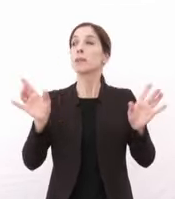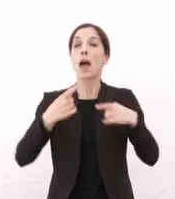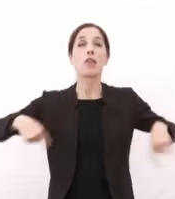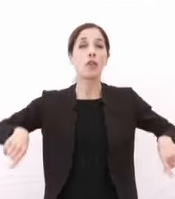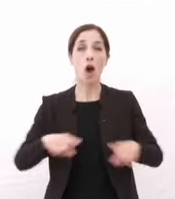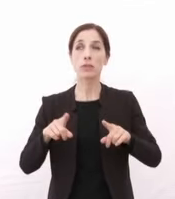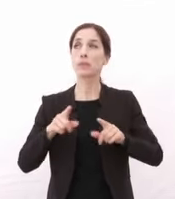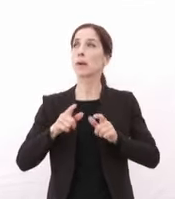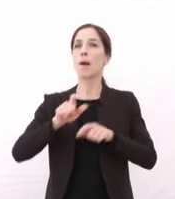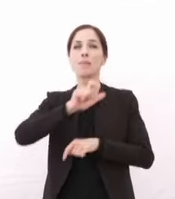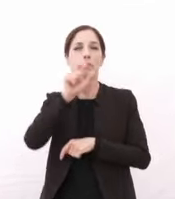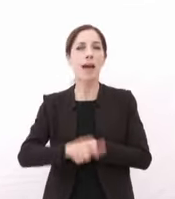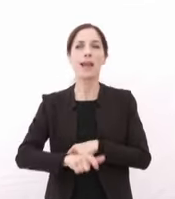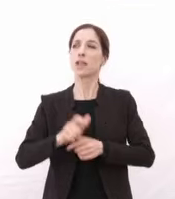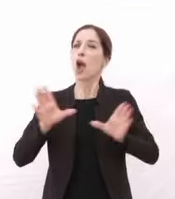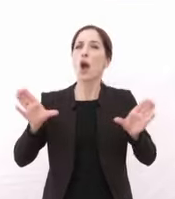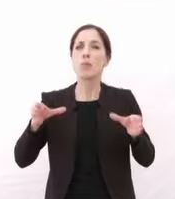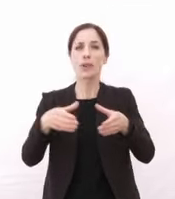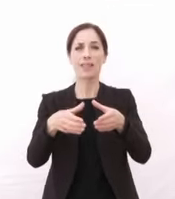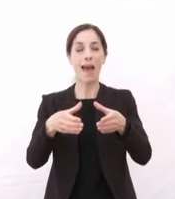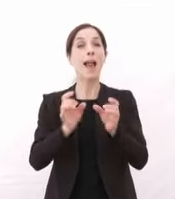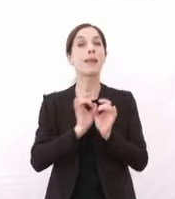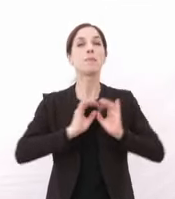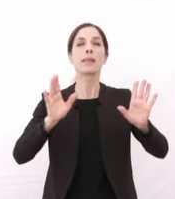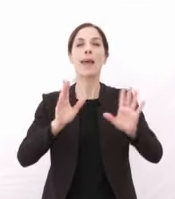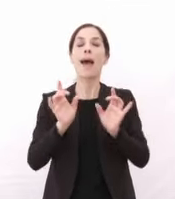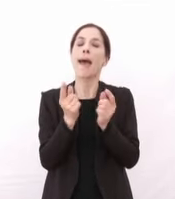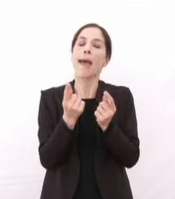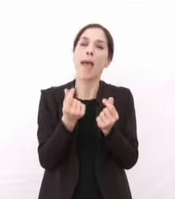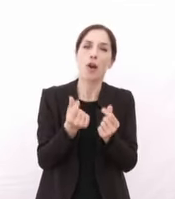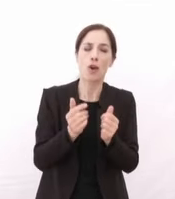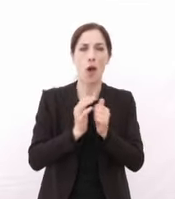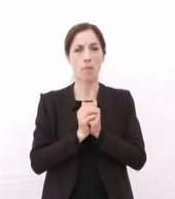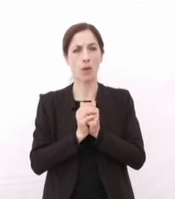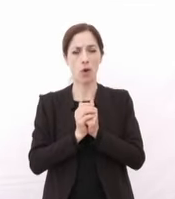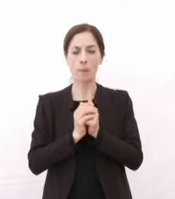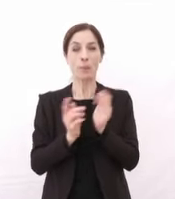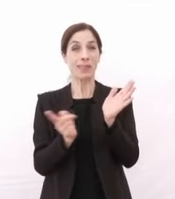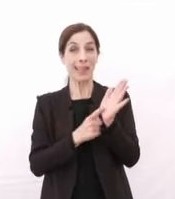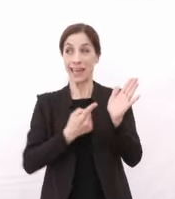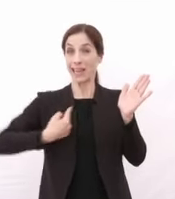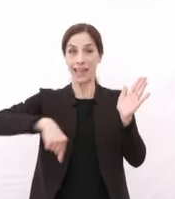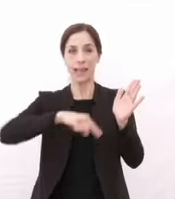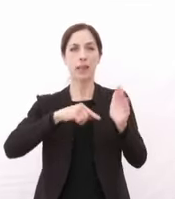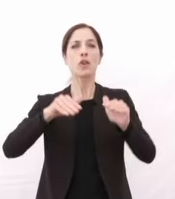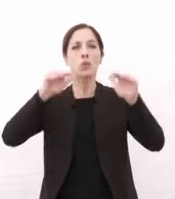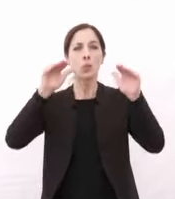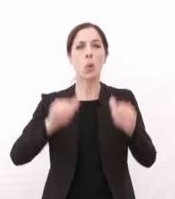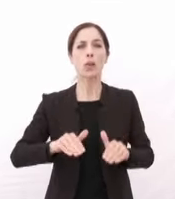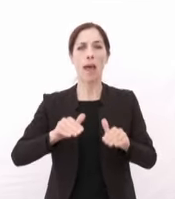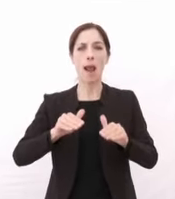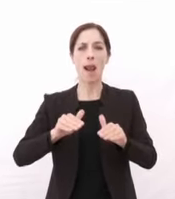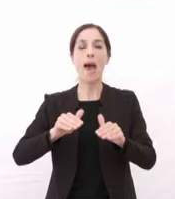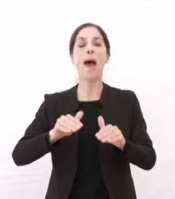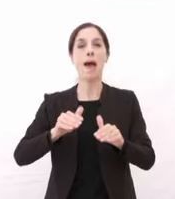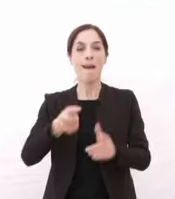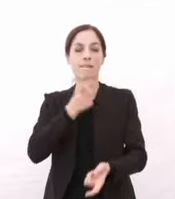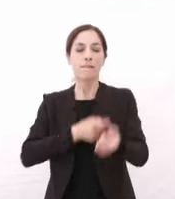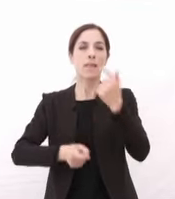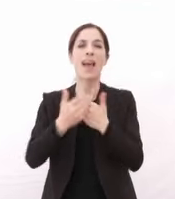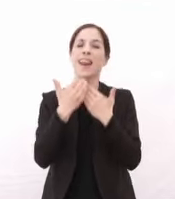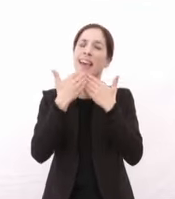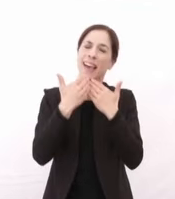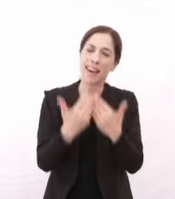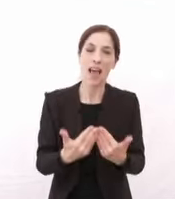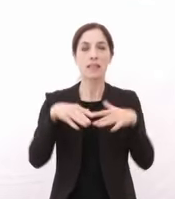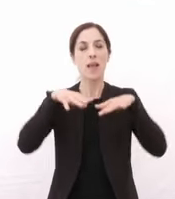nostre comunità, la libertà in ambito economico e la tutela dei nostri diritti passano dal comune impegno che